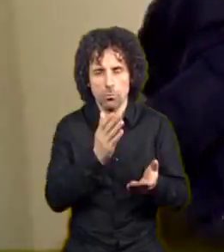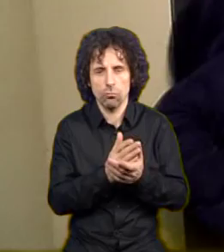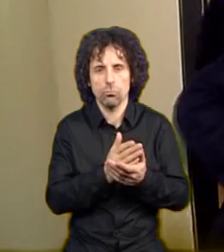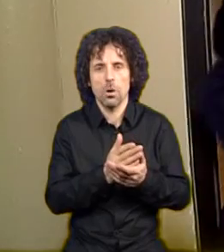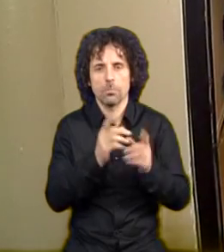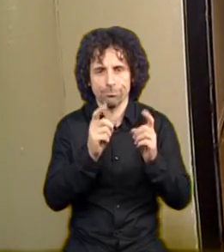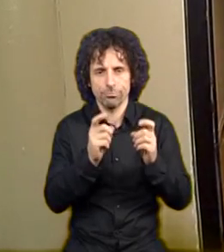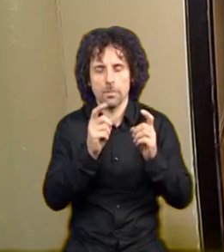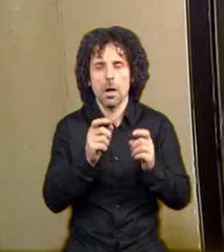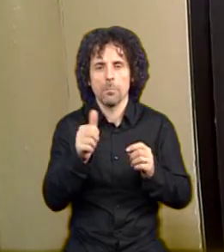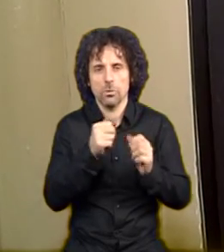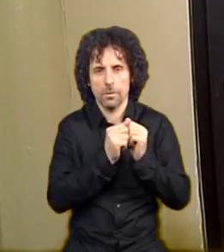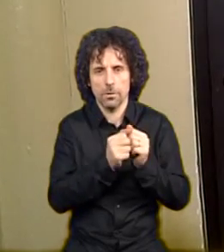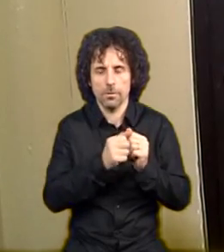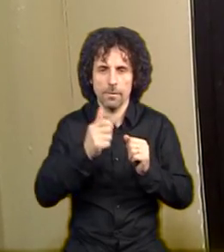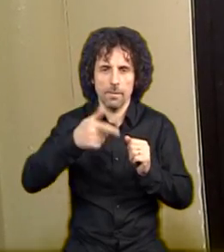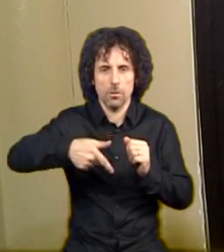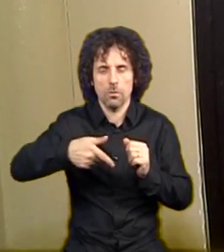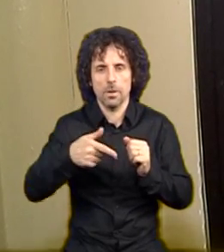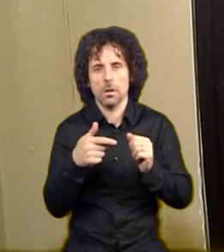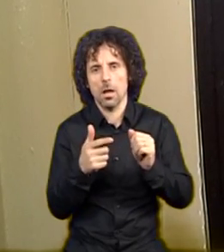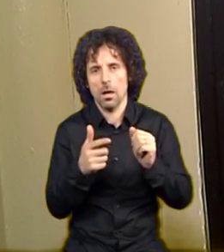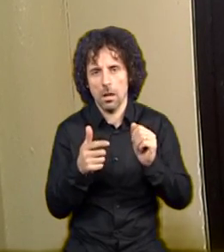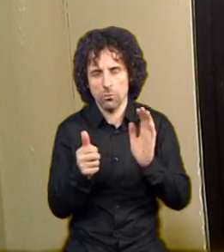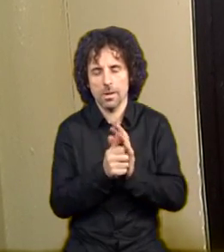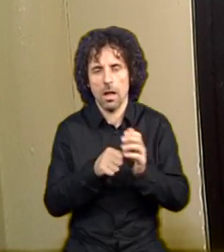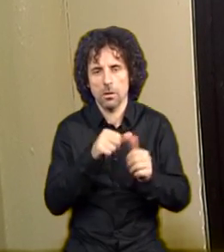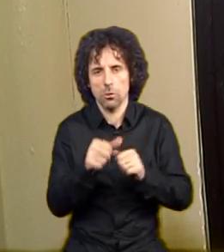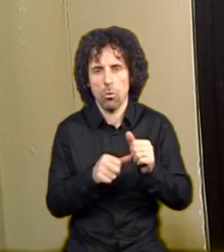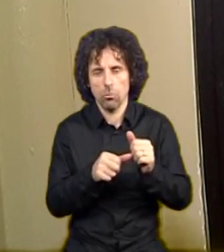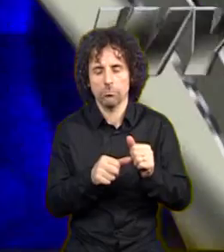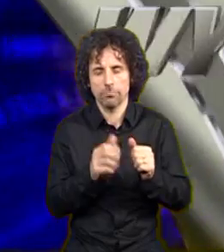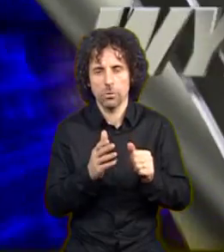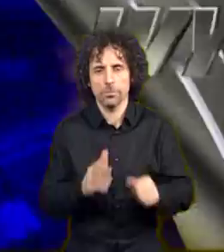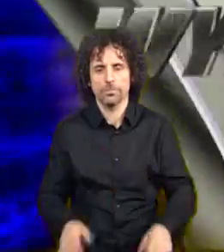Podstawowej już trwają. Placówka ruszy 1 września w nowym roku szkolnym.